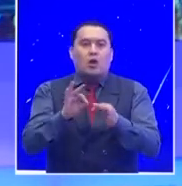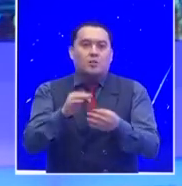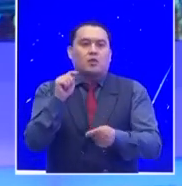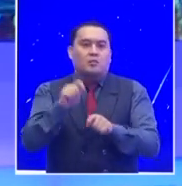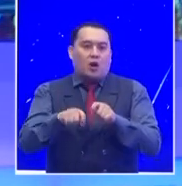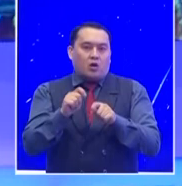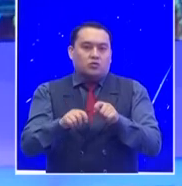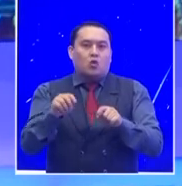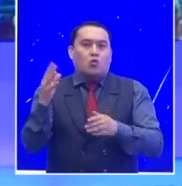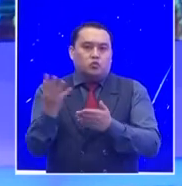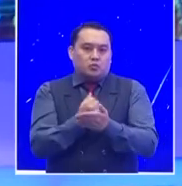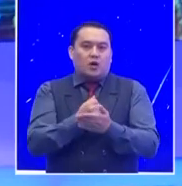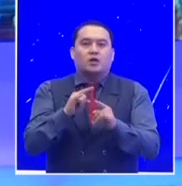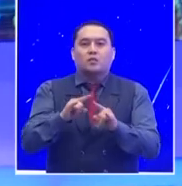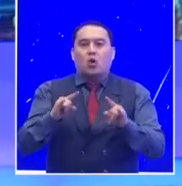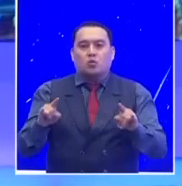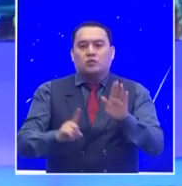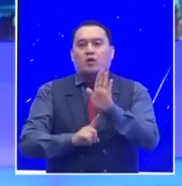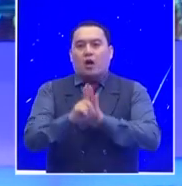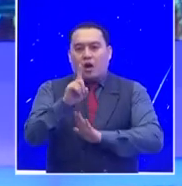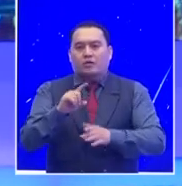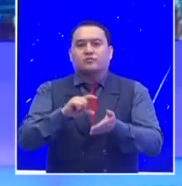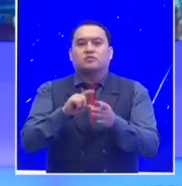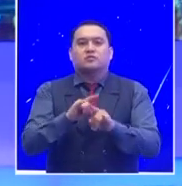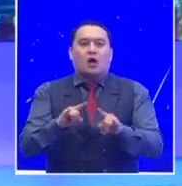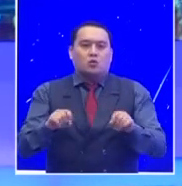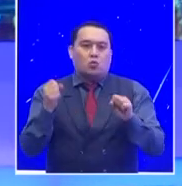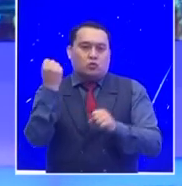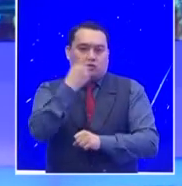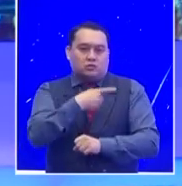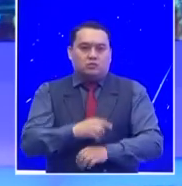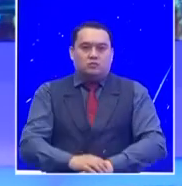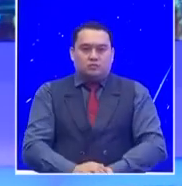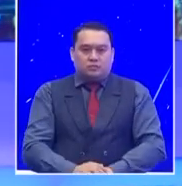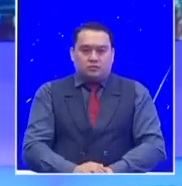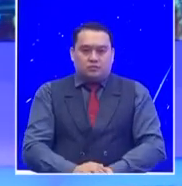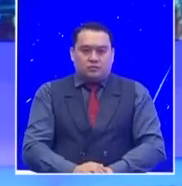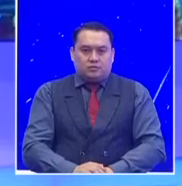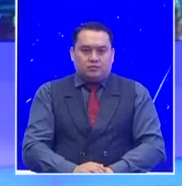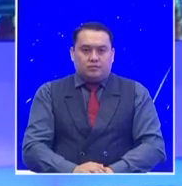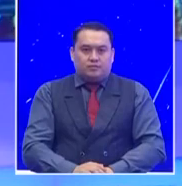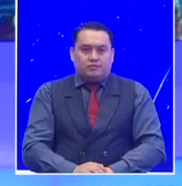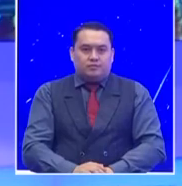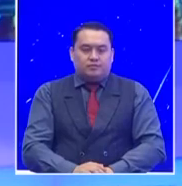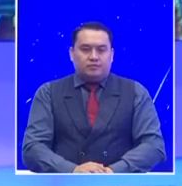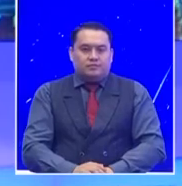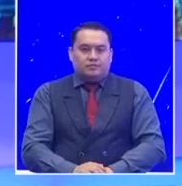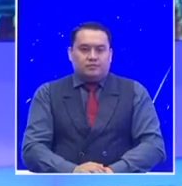олимпиадам, то об успехах самых маленьких полиглотов в детских садах узнаем из материала Гульмиры Тимиргалиевой.